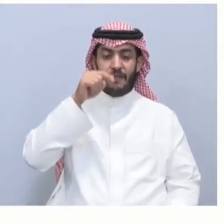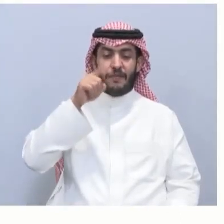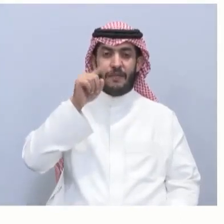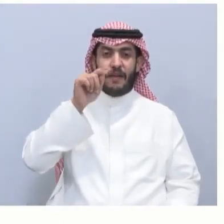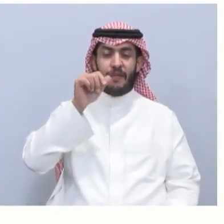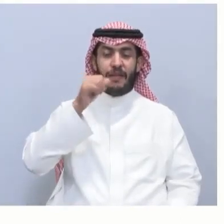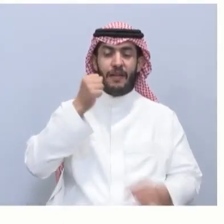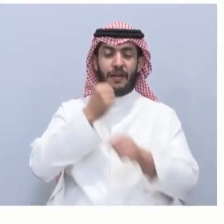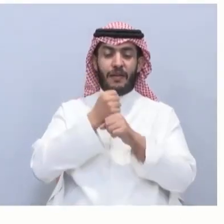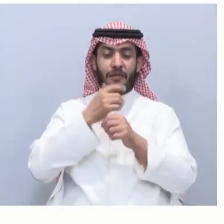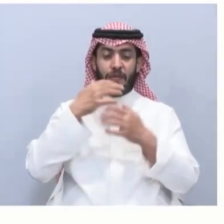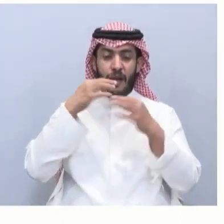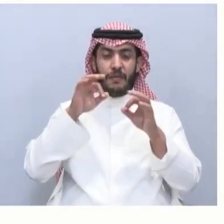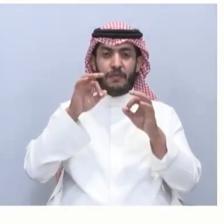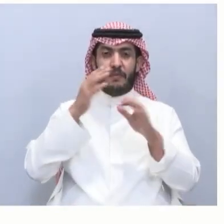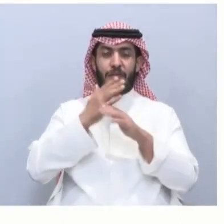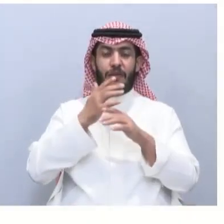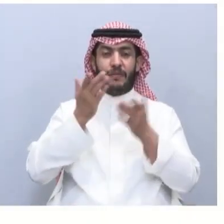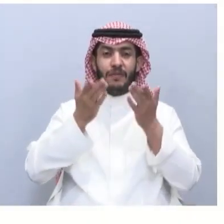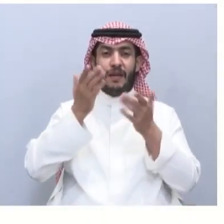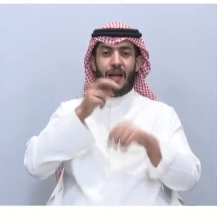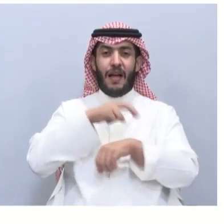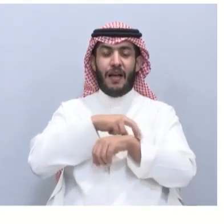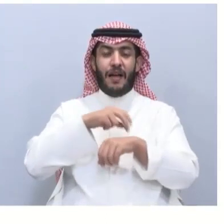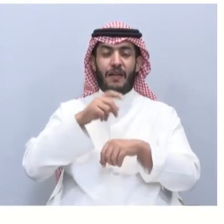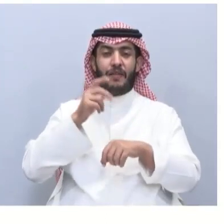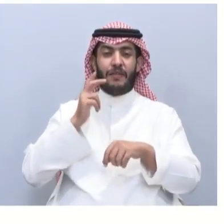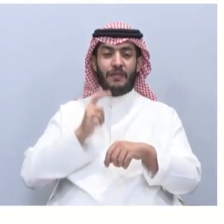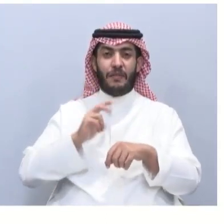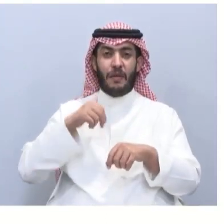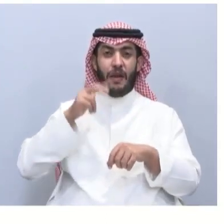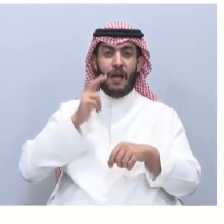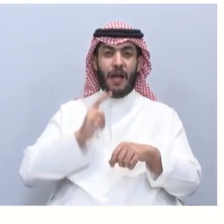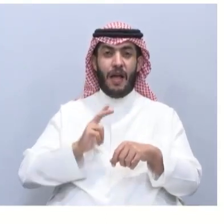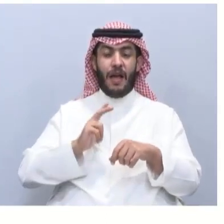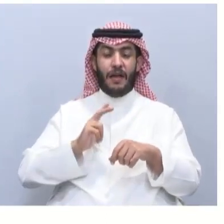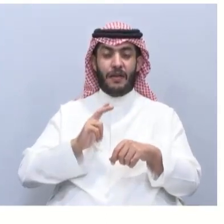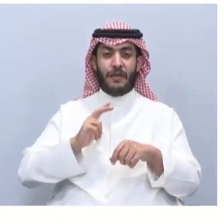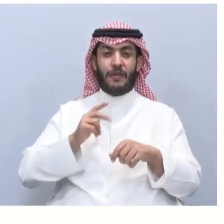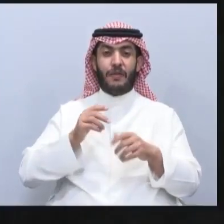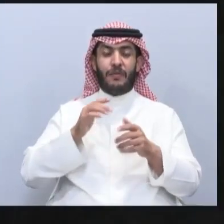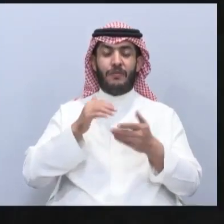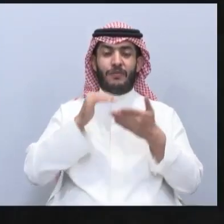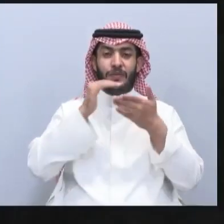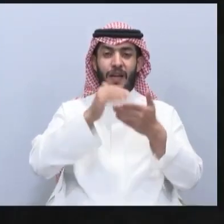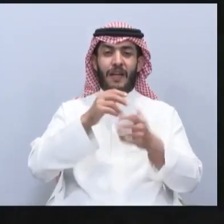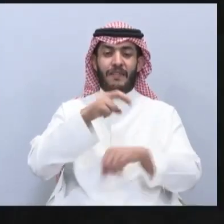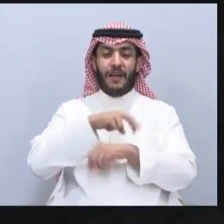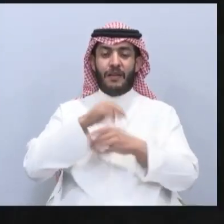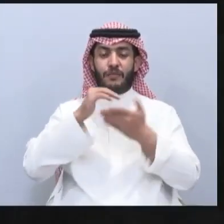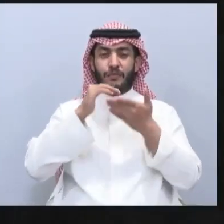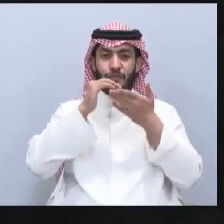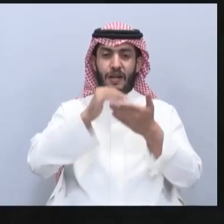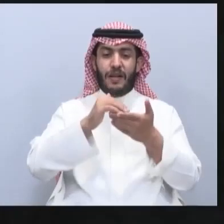تحقيقا للتكافل بين الاغنياء والفقراء الغني يعطف على الفقير يمد يده الى الفقير